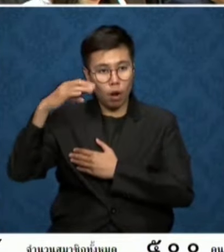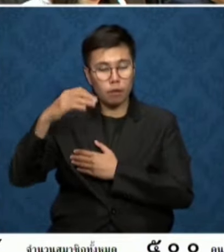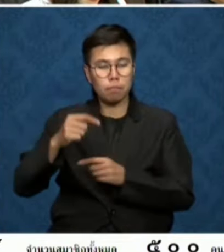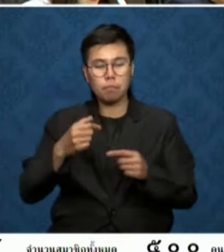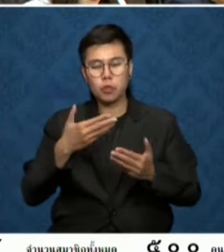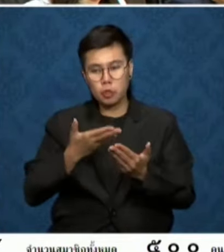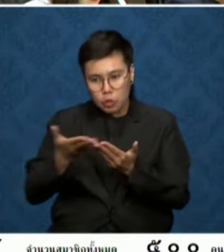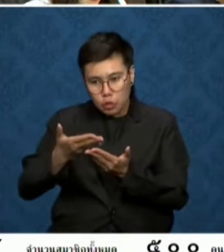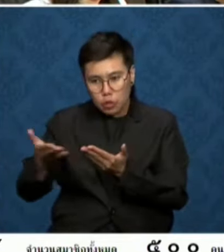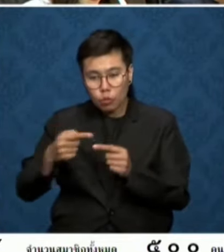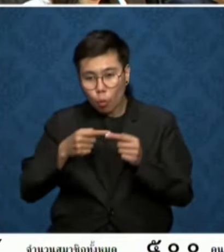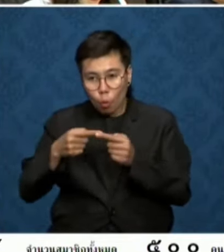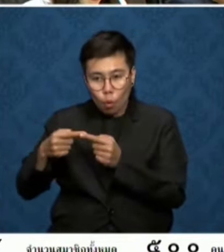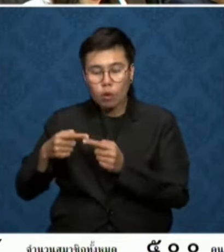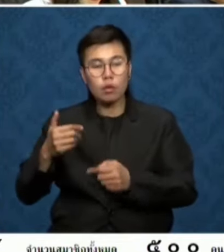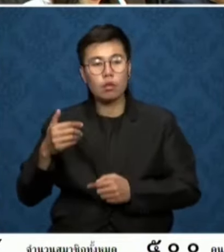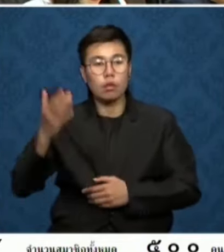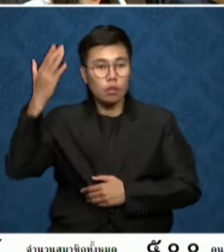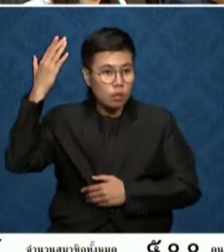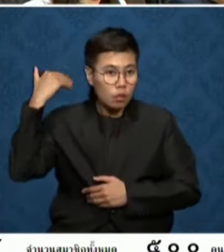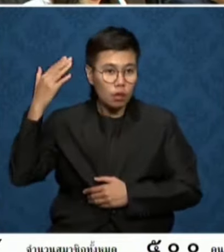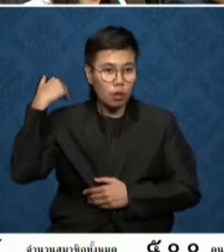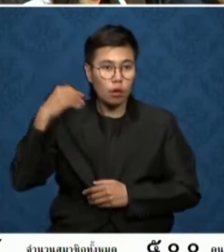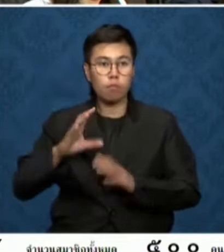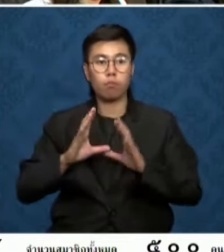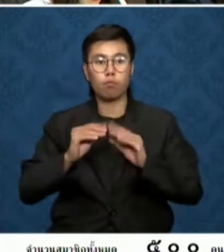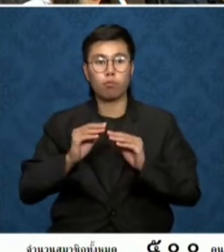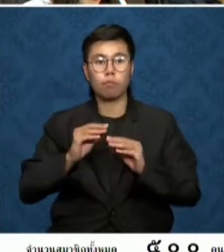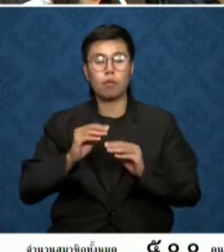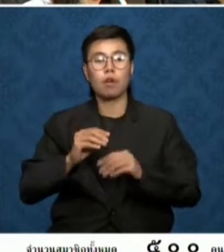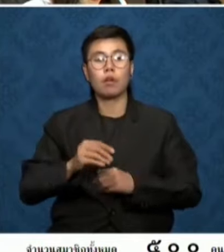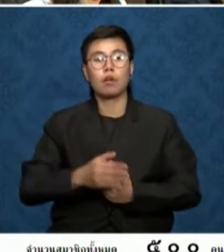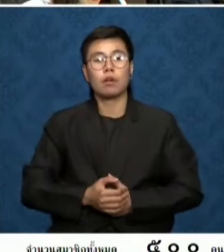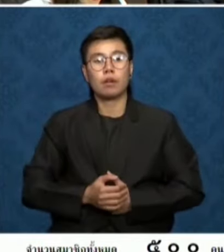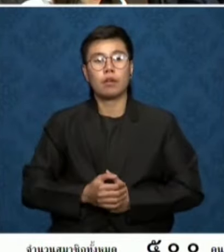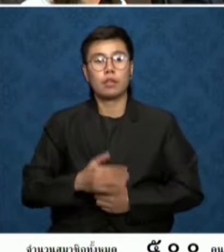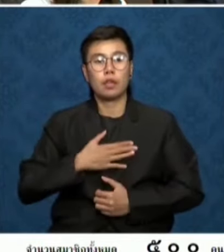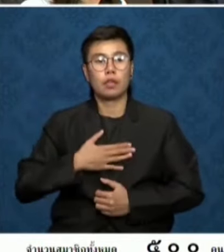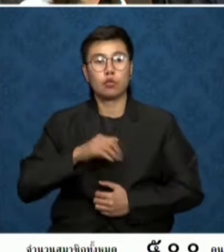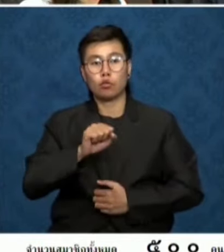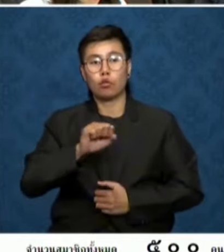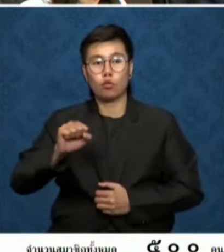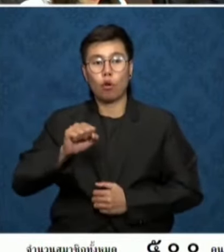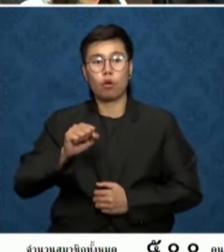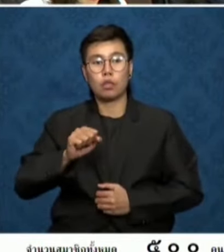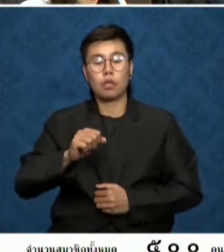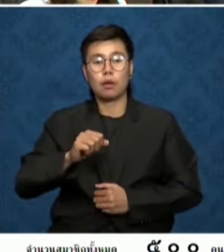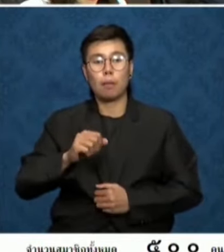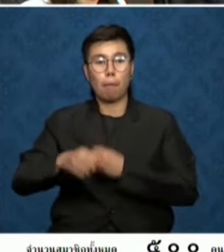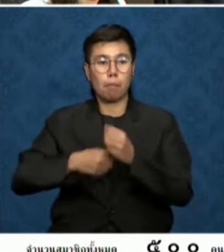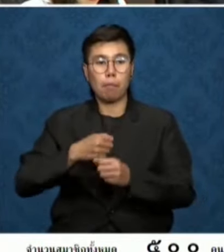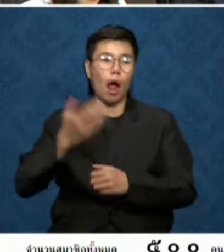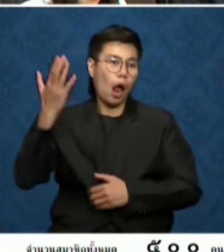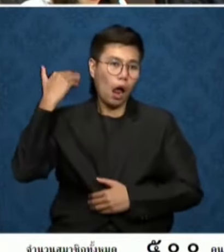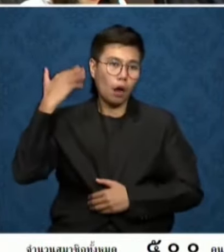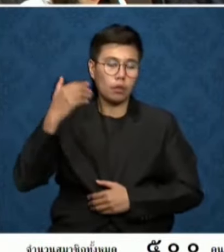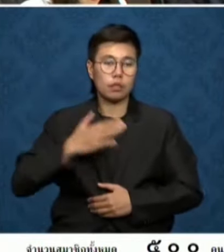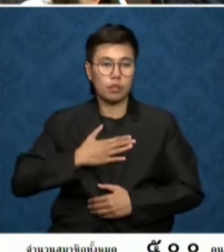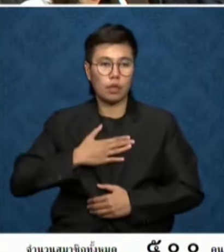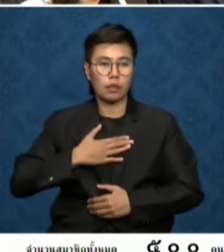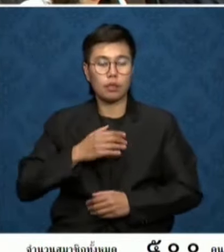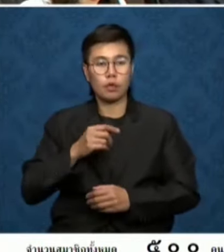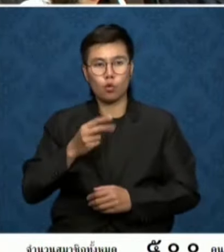านช่วงสมัยประชุมที่แล้วนะคะสมัยที่ดิฉันเป็นส.ส.ครั้งที่แล้วเนี่ยก็ได้มีการติดตามแล้วก็ทวงถ